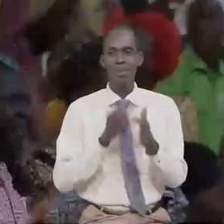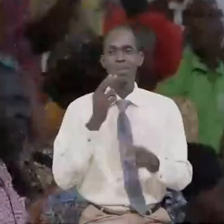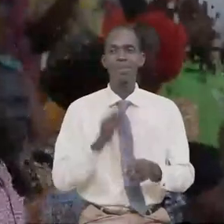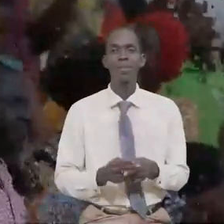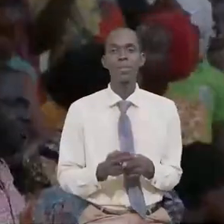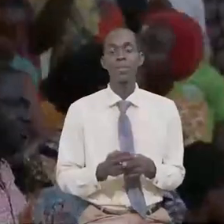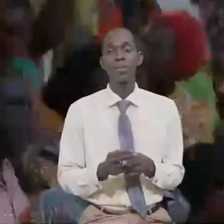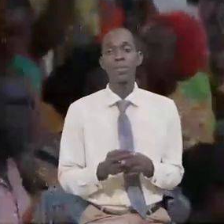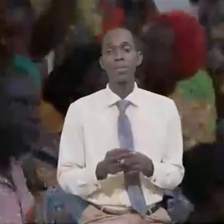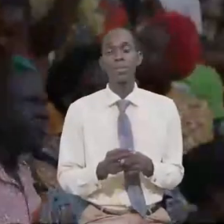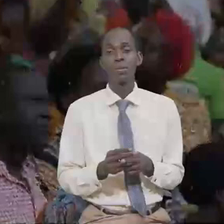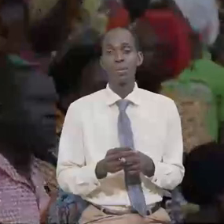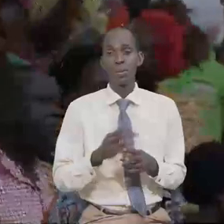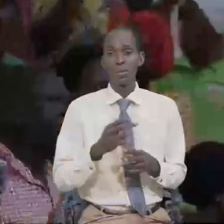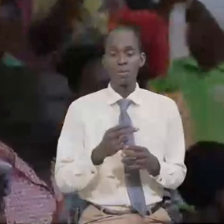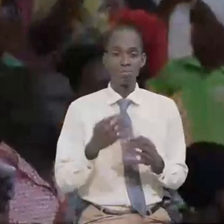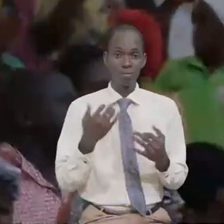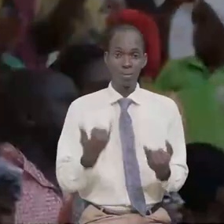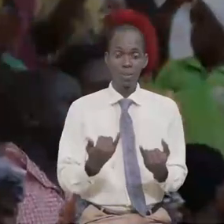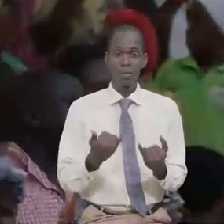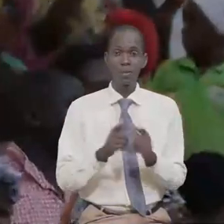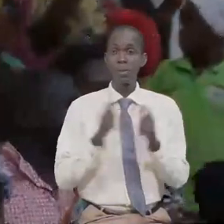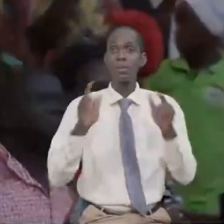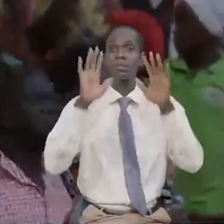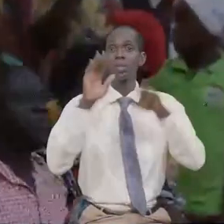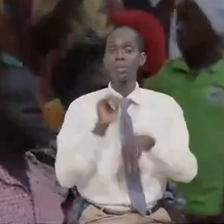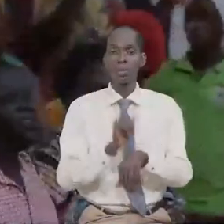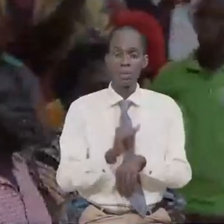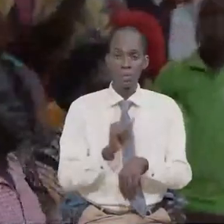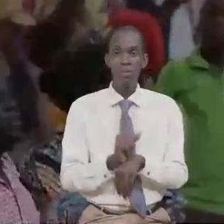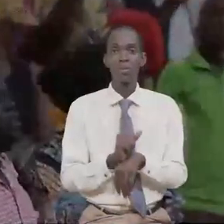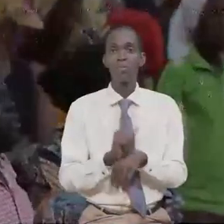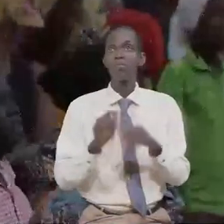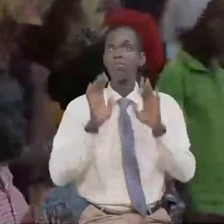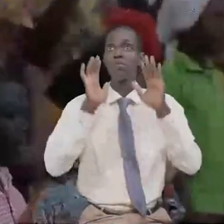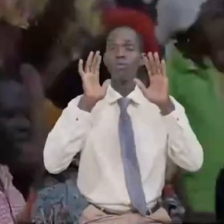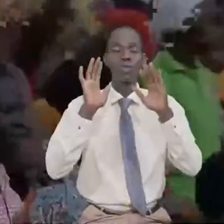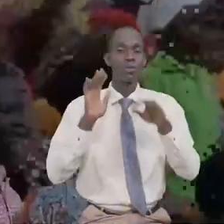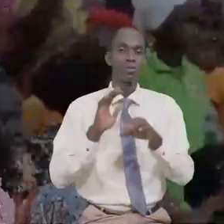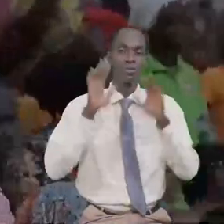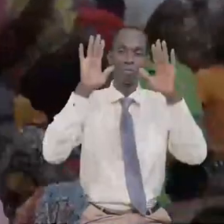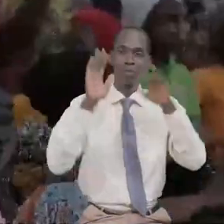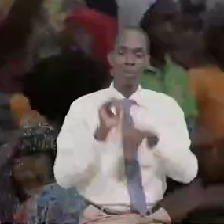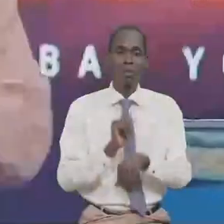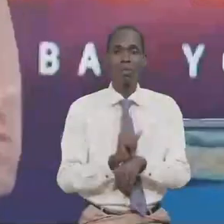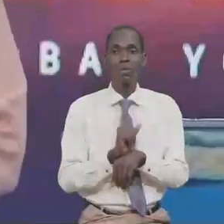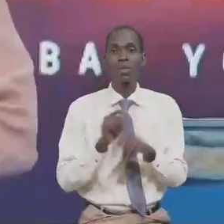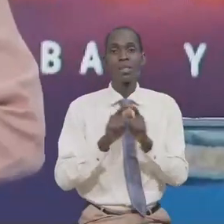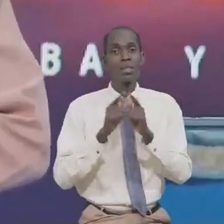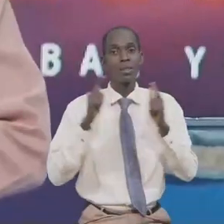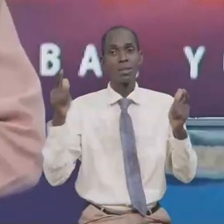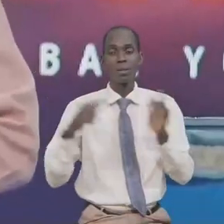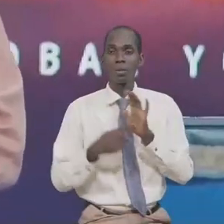un miracle de toute une vie un miracle momentané de grand manifestation de